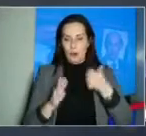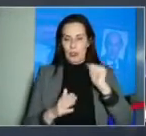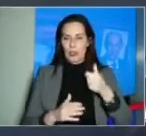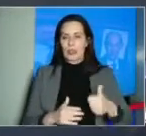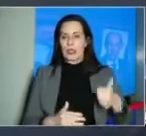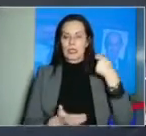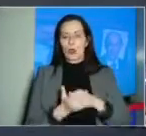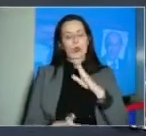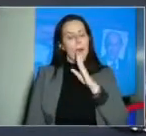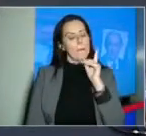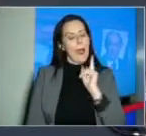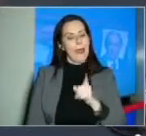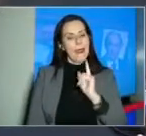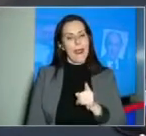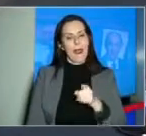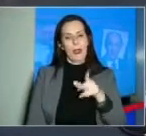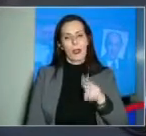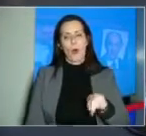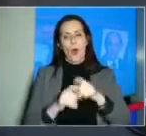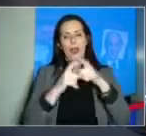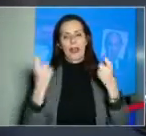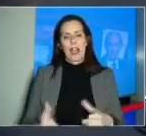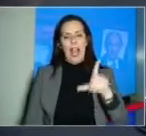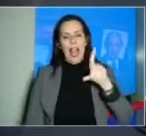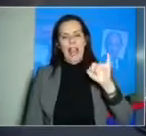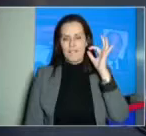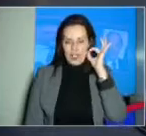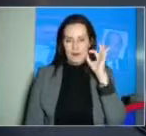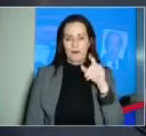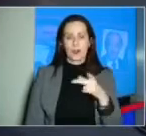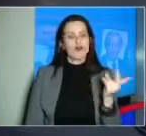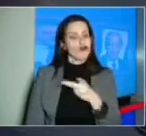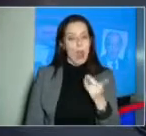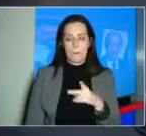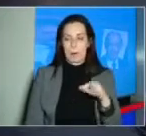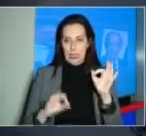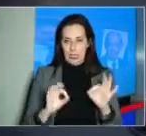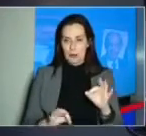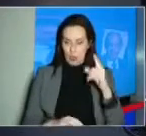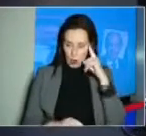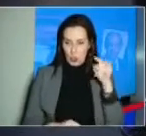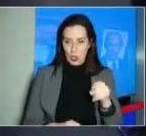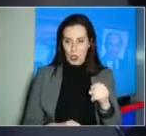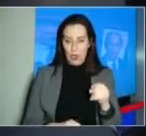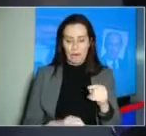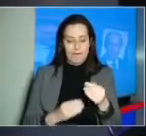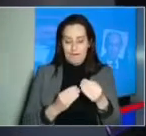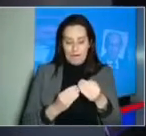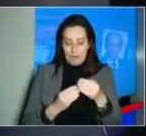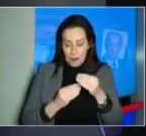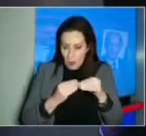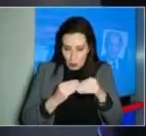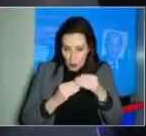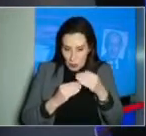כחלון בבעיה, באותה בעיה שנמצאת באורלי לוי הבוקר, הם שניהם בעצם יודעים שהם בזנבות ראשי